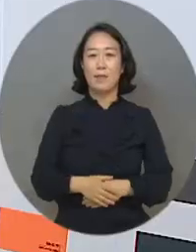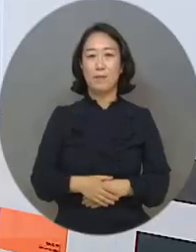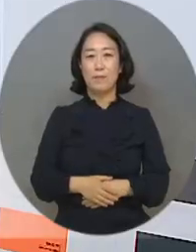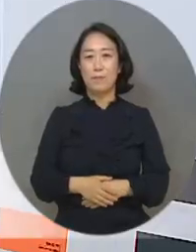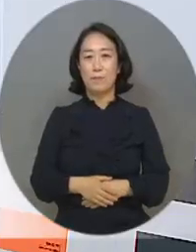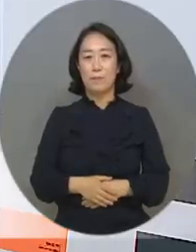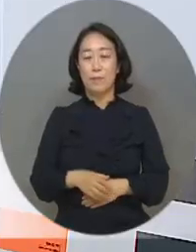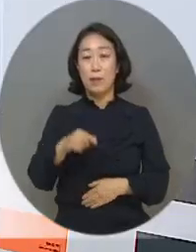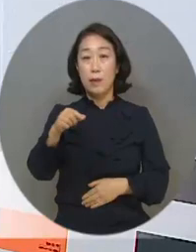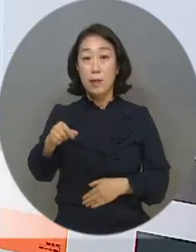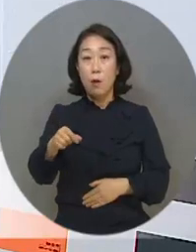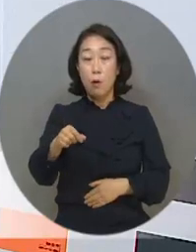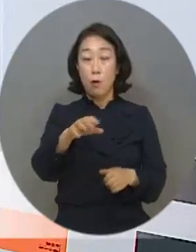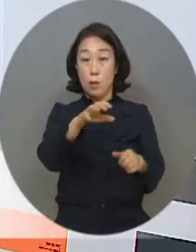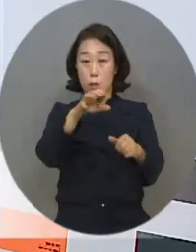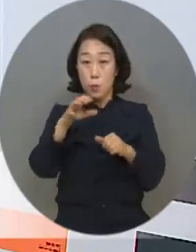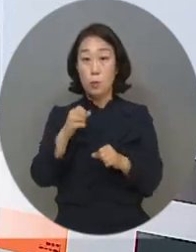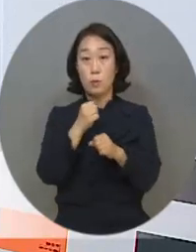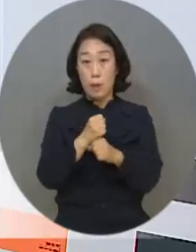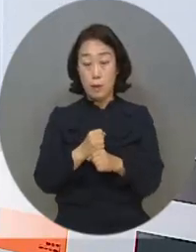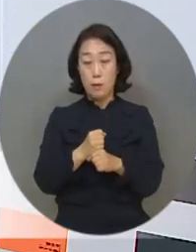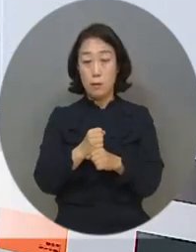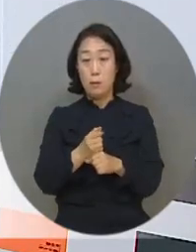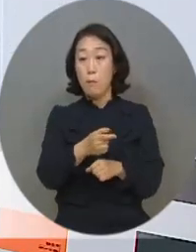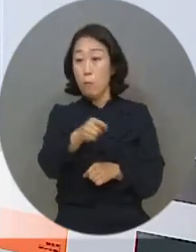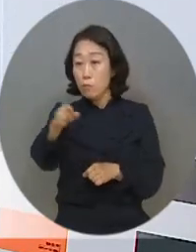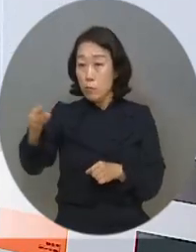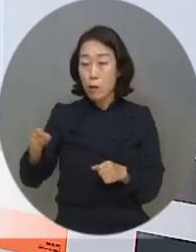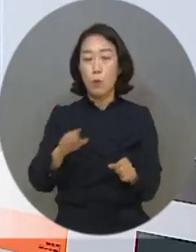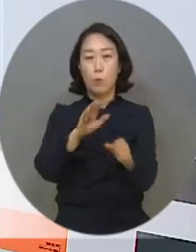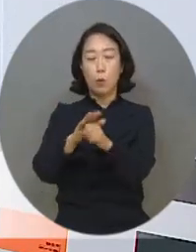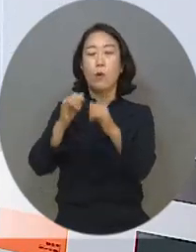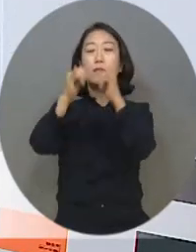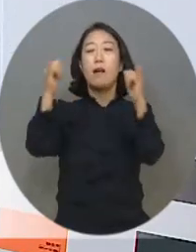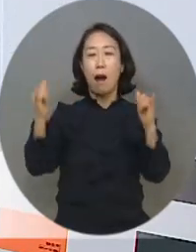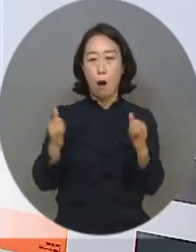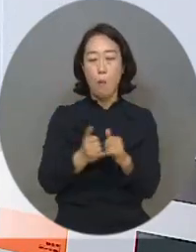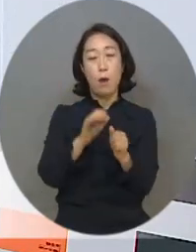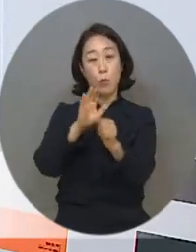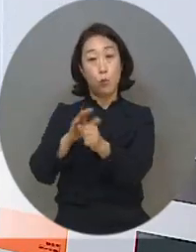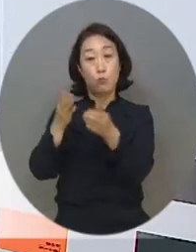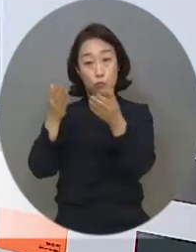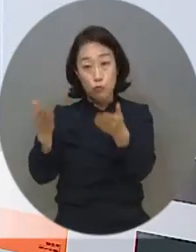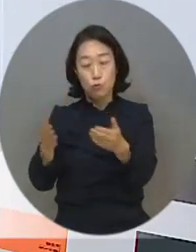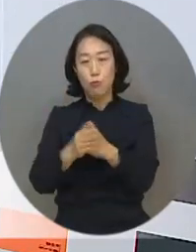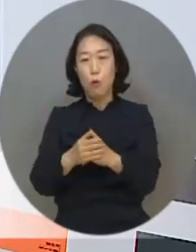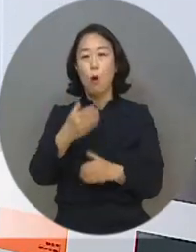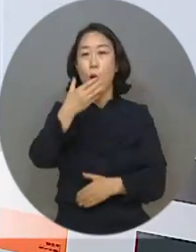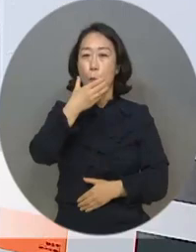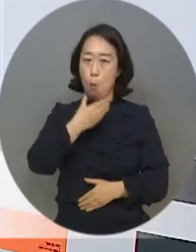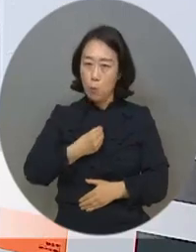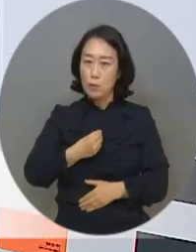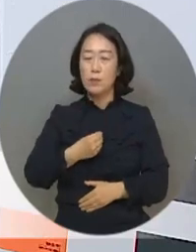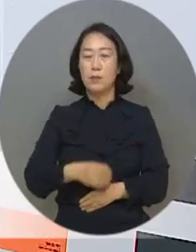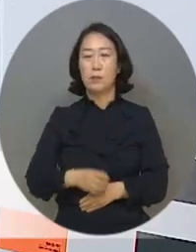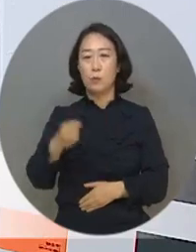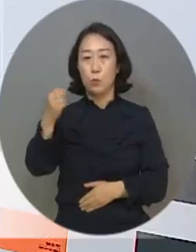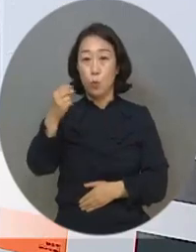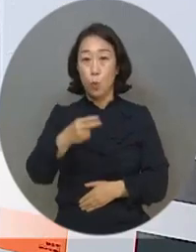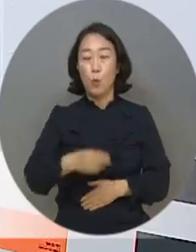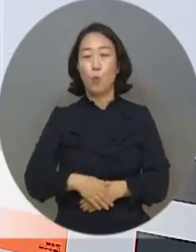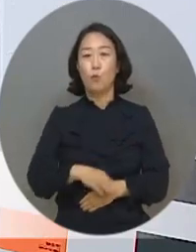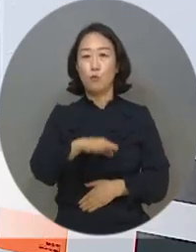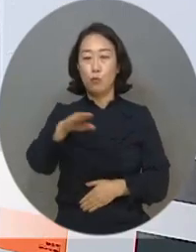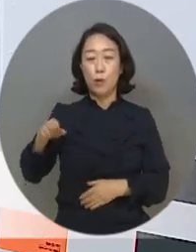전했습니다이 자제를 이용해서 많은 사람들이 도움이 되고 사회의 공헌을 해서 뭐 어떤 복귀라든지 또 아니면